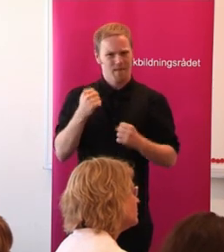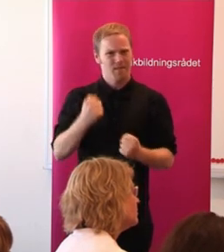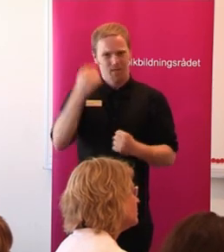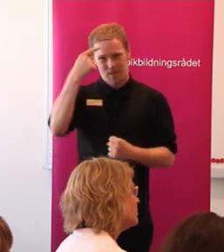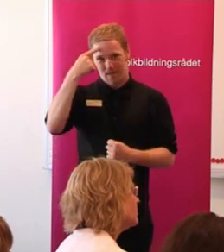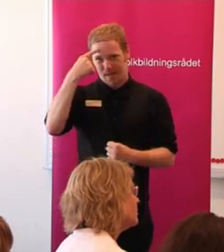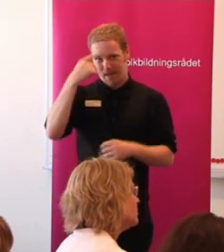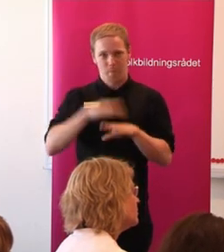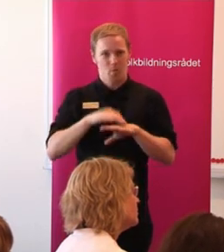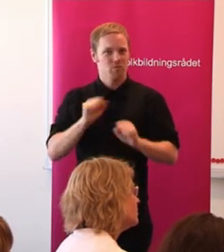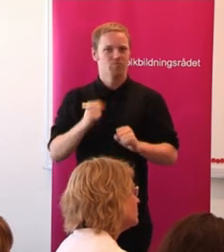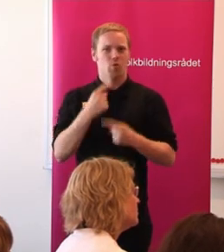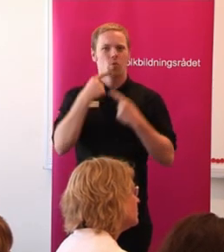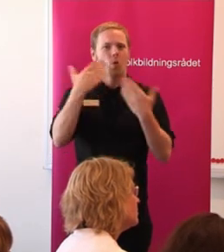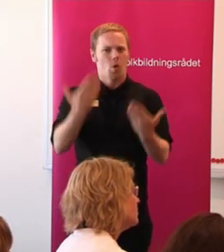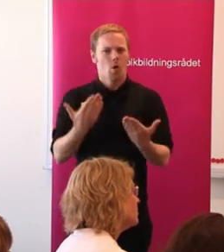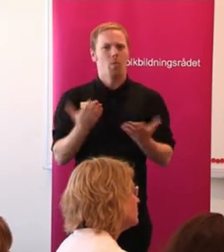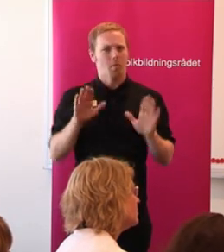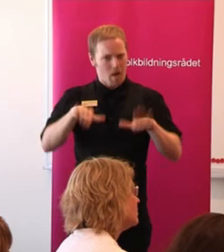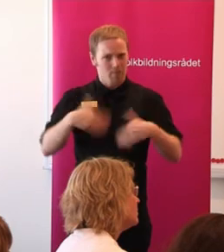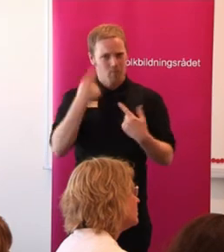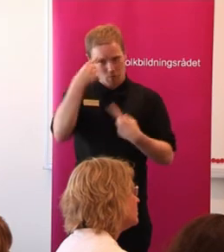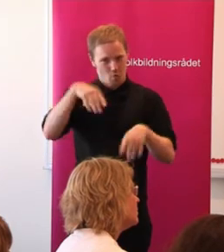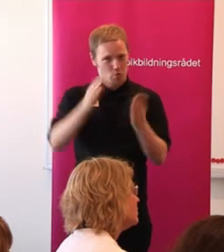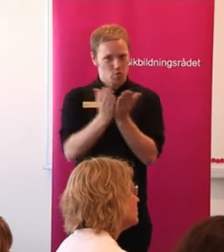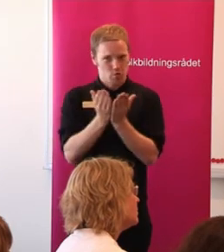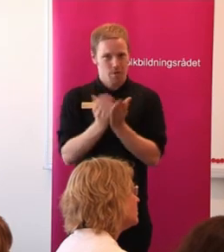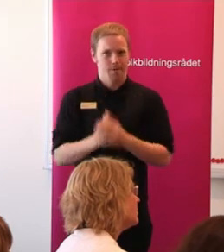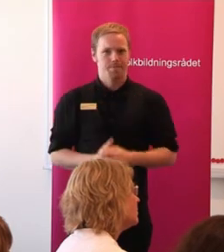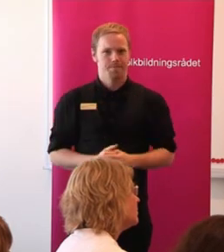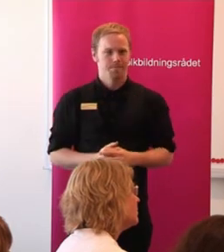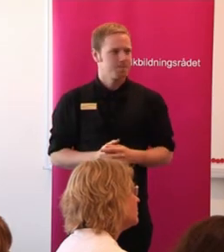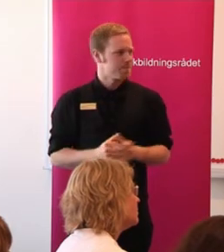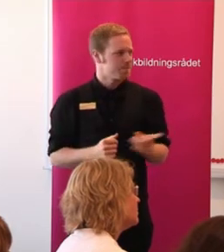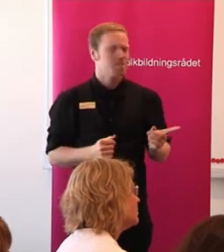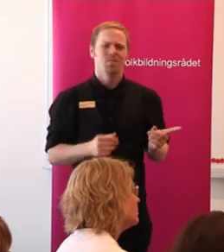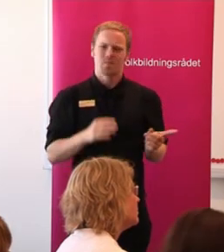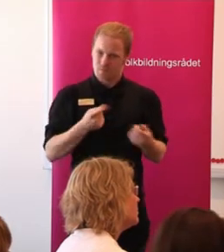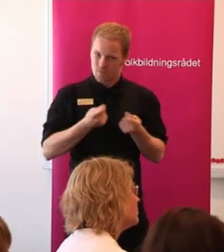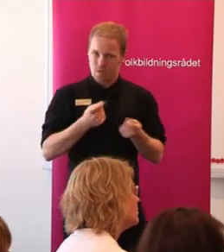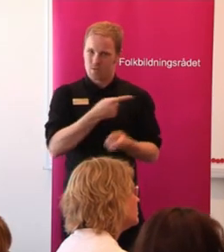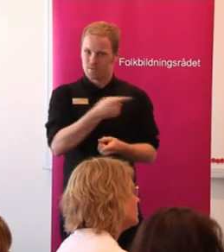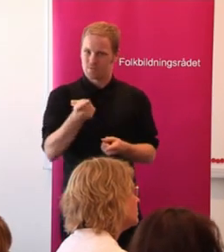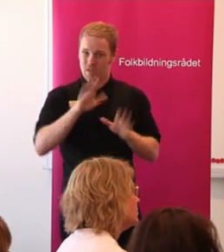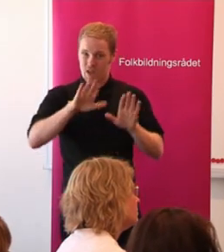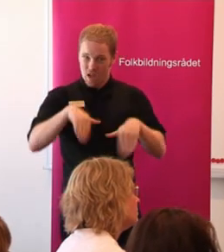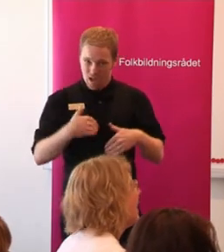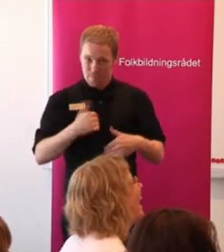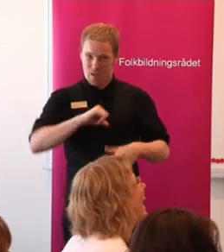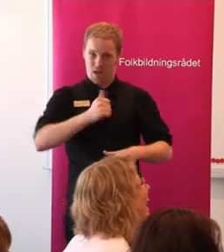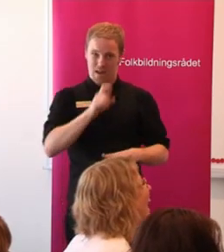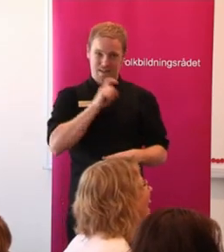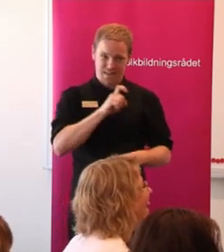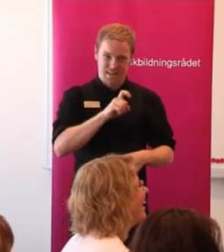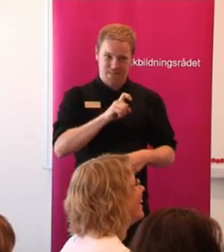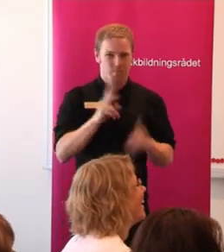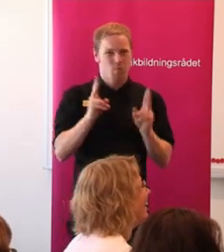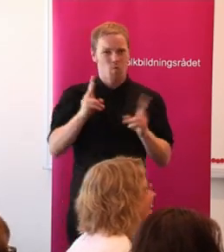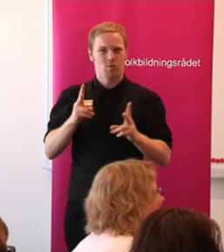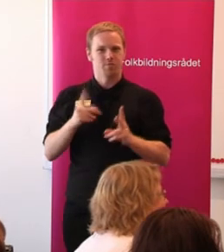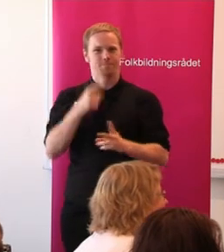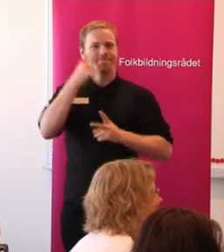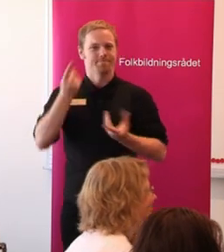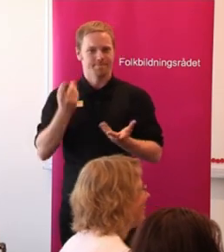han göra. Och det är härligt, och även ni har alltså idgat under den här seminariet självkritik och kommer att bli lite bättre. Mycket bättre. Alltså det är helt fantastiskt.